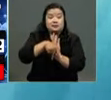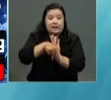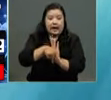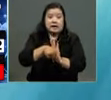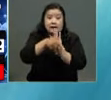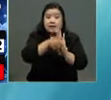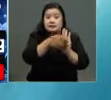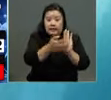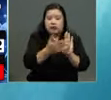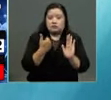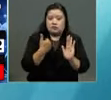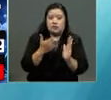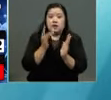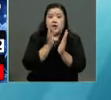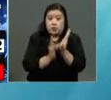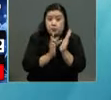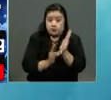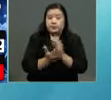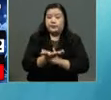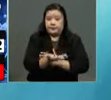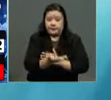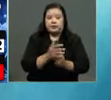ครับอีกตัวเลขหนึ่งซึ่งน่าสนใจนะครับก็อยากจะนำเรียนก็คือจำนวนของแอปพลิเคชันที่ดาวน์โหลดนะครับจากที่เราเปิดตัวเมื่อวันพฤหัสที่ผ่านมานะครับตัวแอปพลิเคชันที่ในระบบAndroid